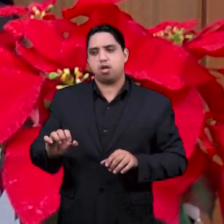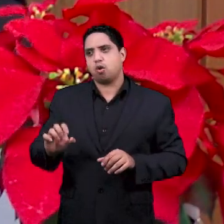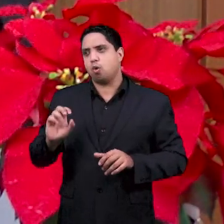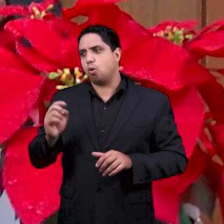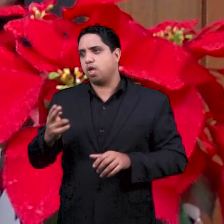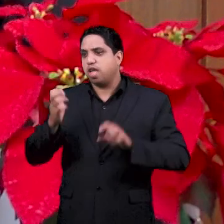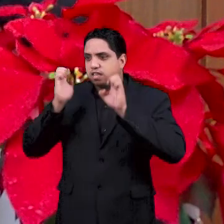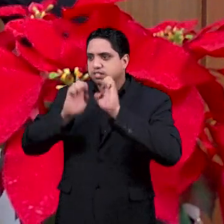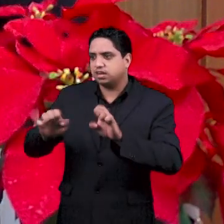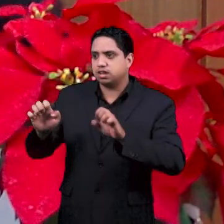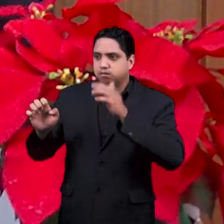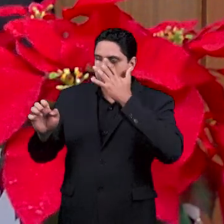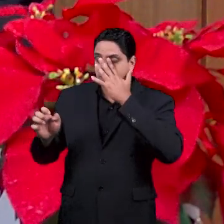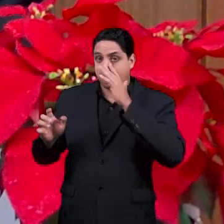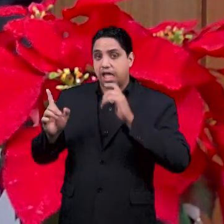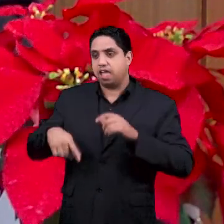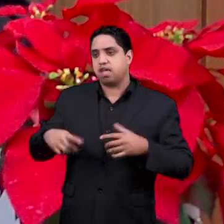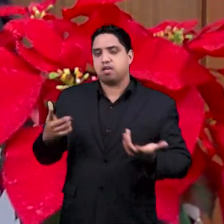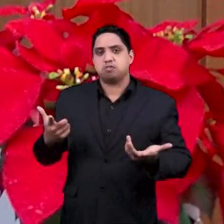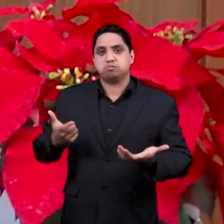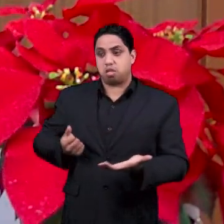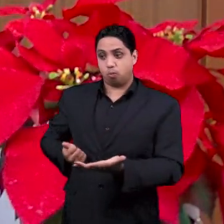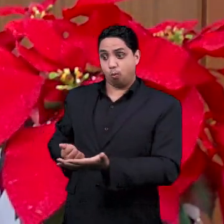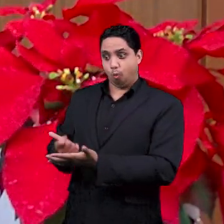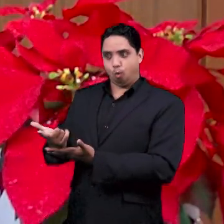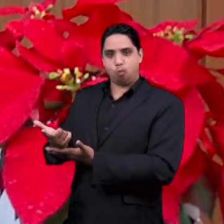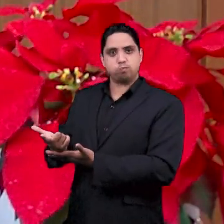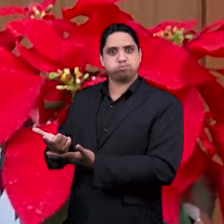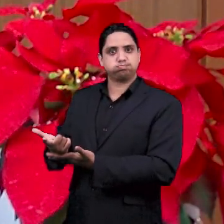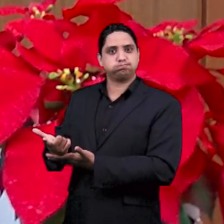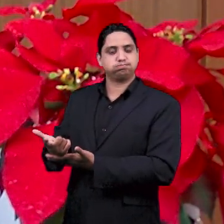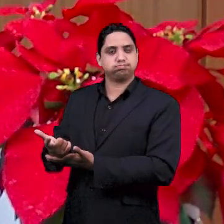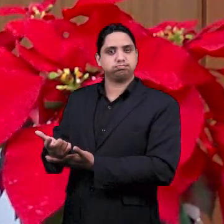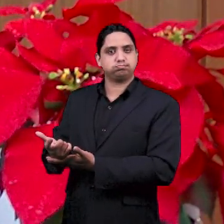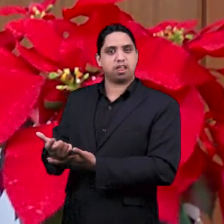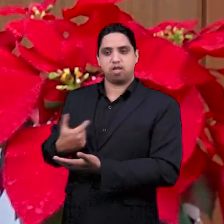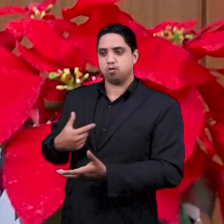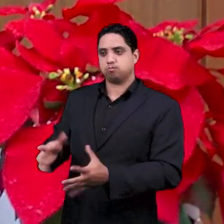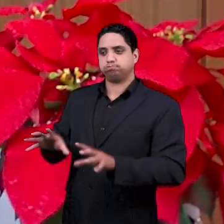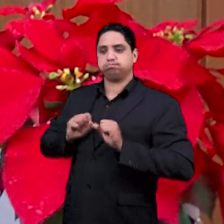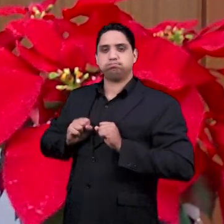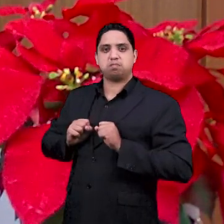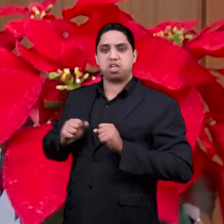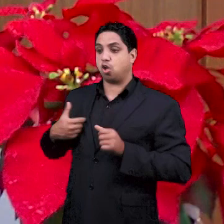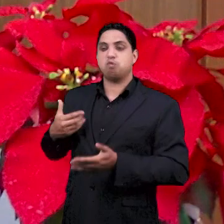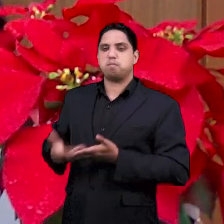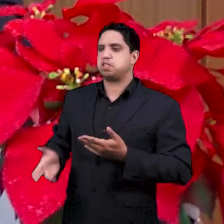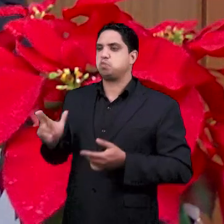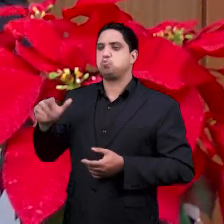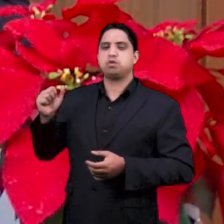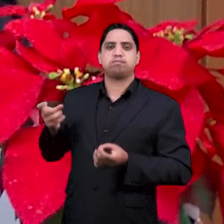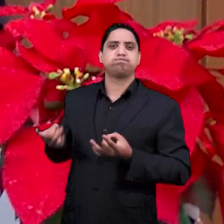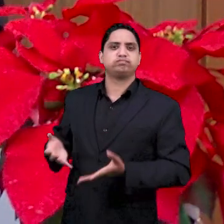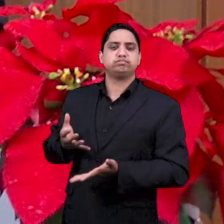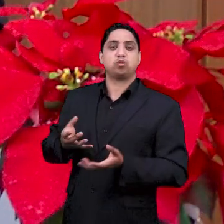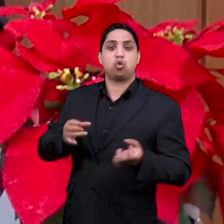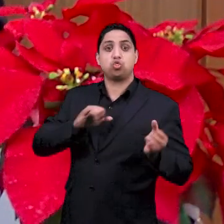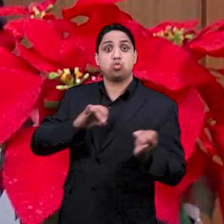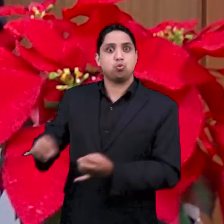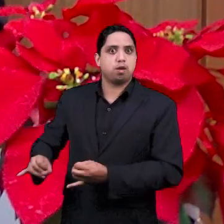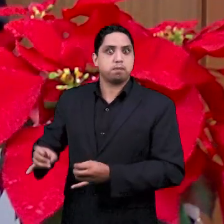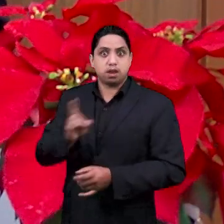человека или что-то, что ты приобрел и что ты не потеряешь